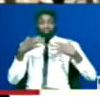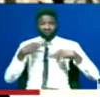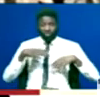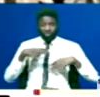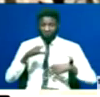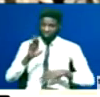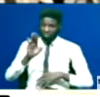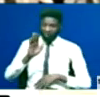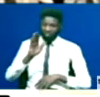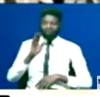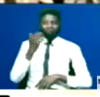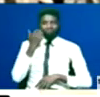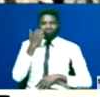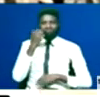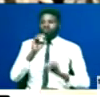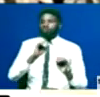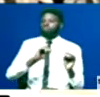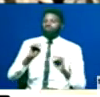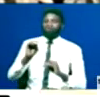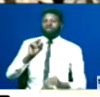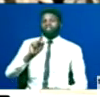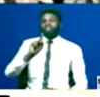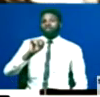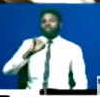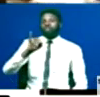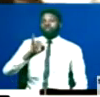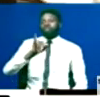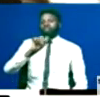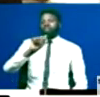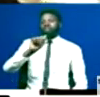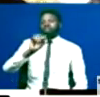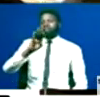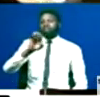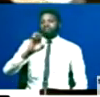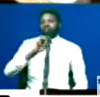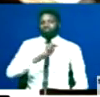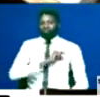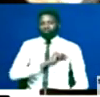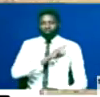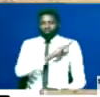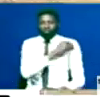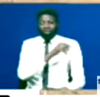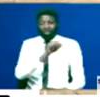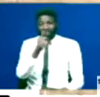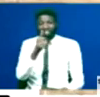Kijabe, huku miili ya walioangamia ikipelekwa katika hifadhi ya maiti ya Uplands.